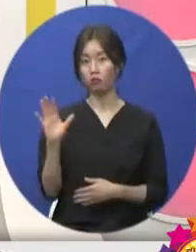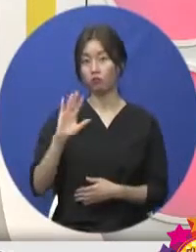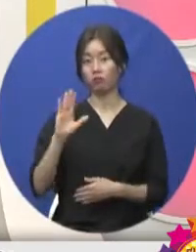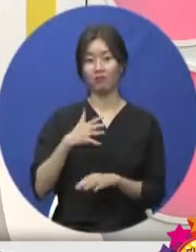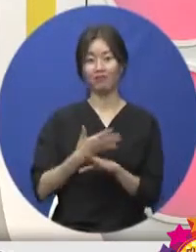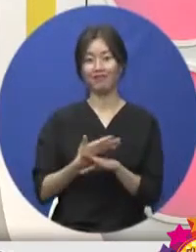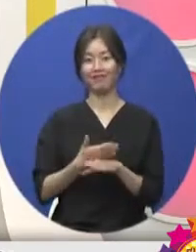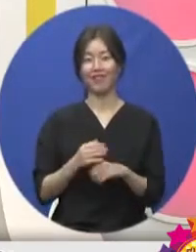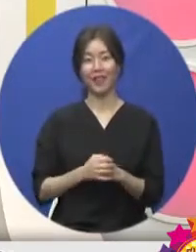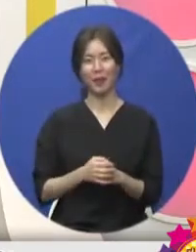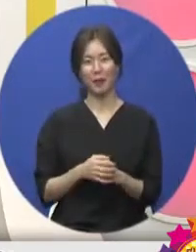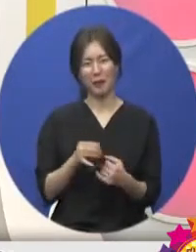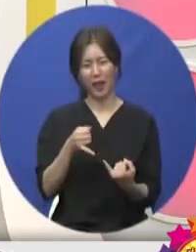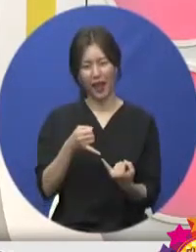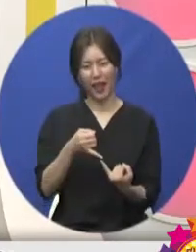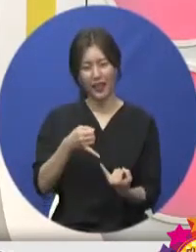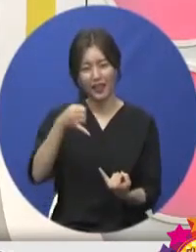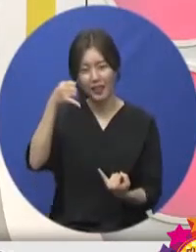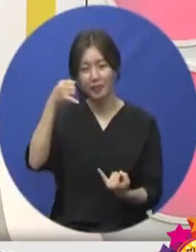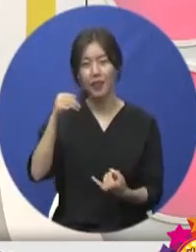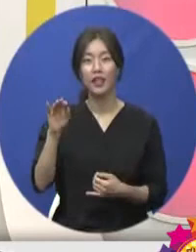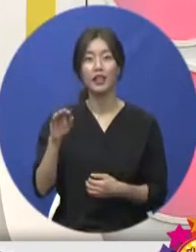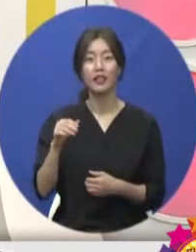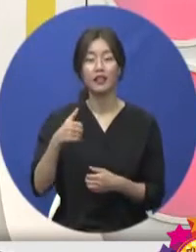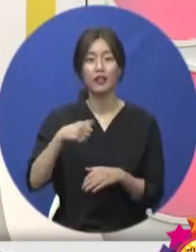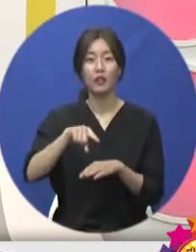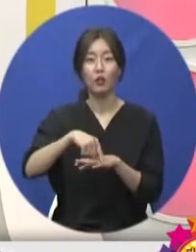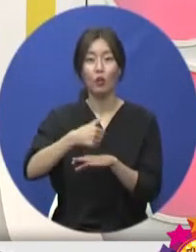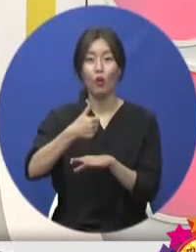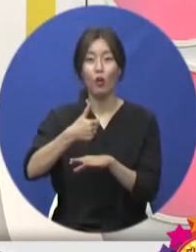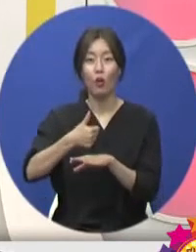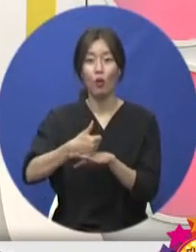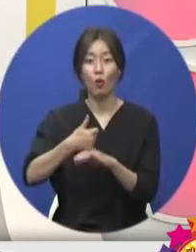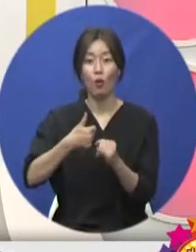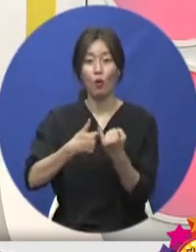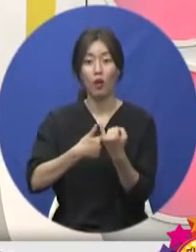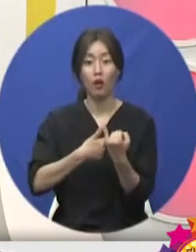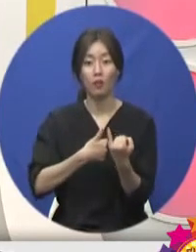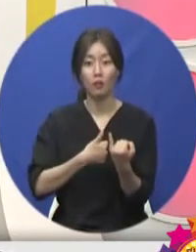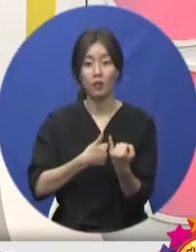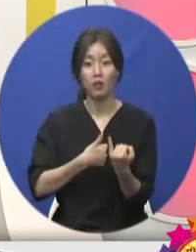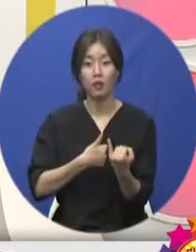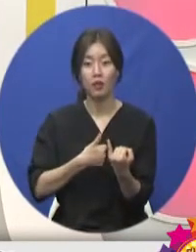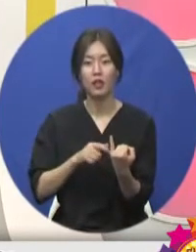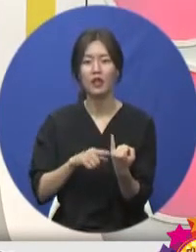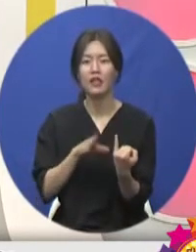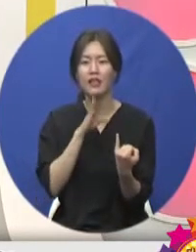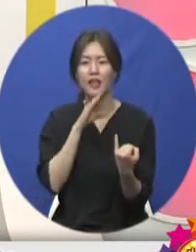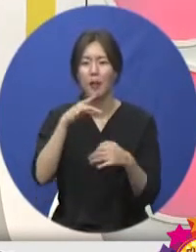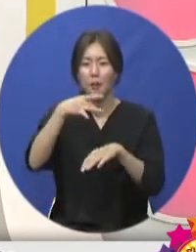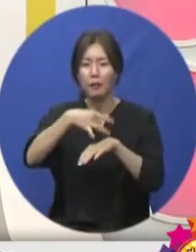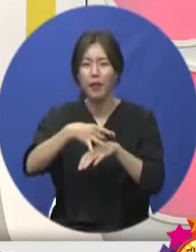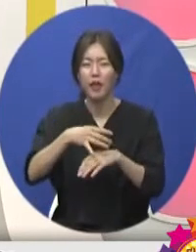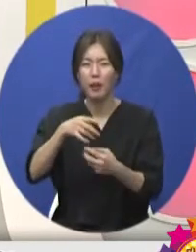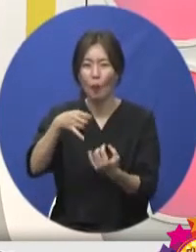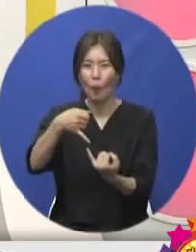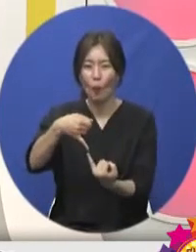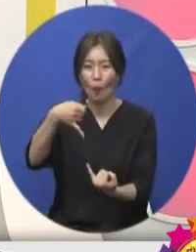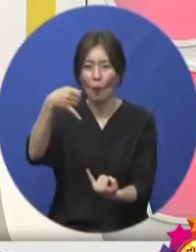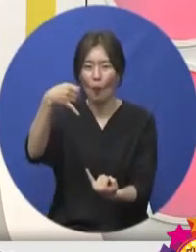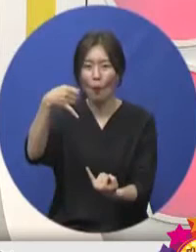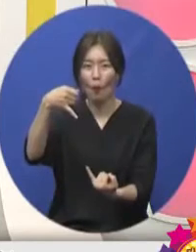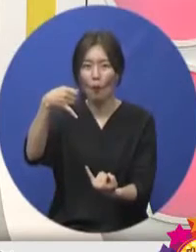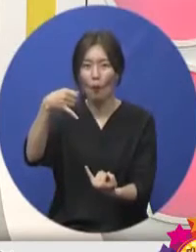아니었어. 바짝 마른 왕비. 누구지? 빼빼. 네, 바짝 마른 뼈밖에 없는